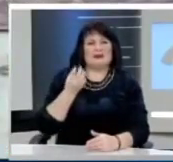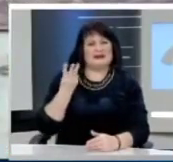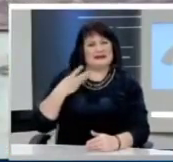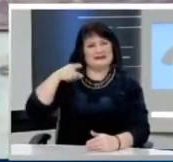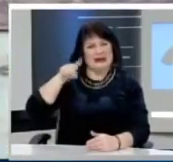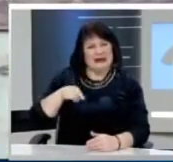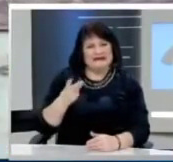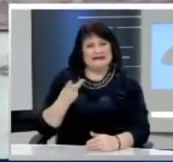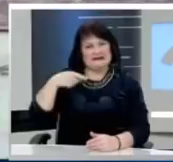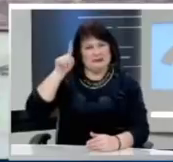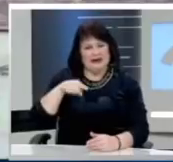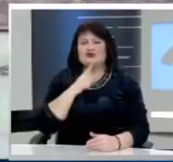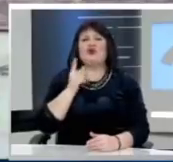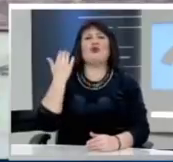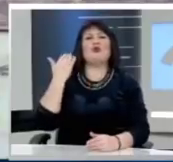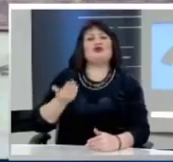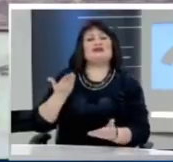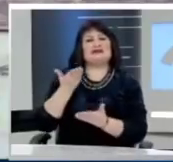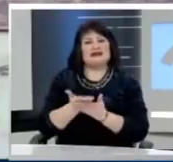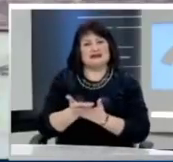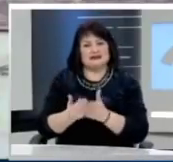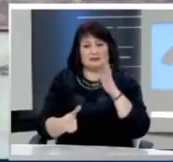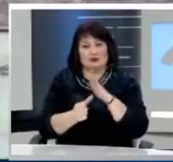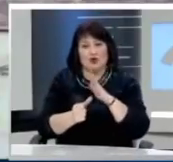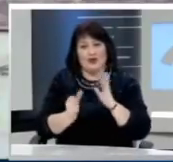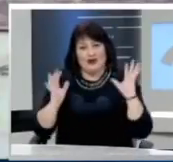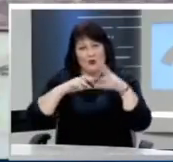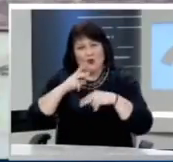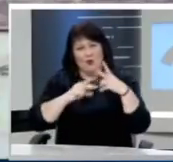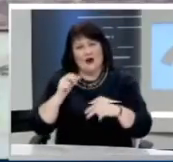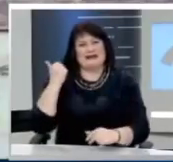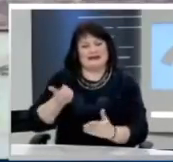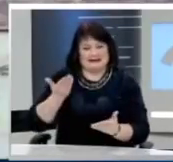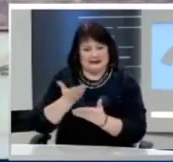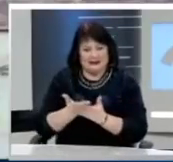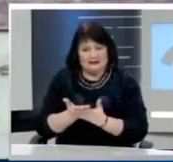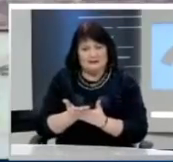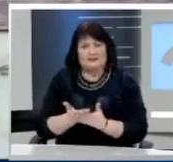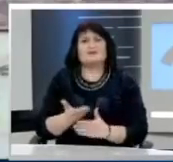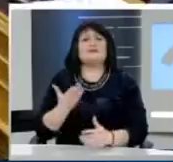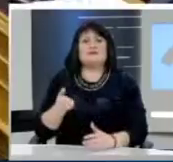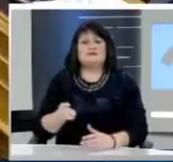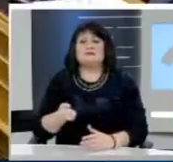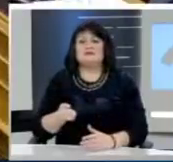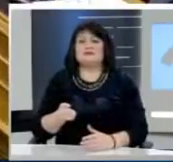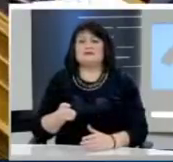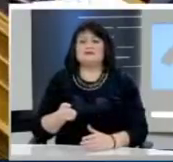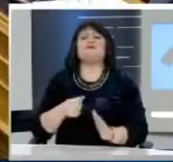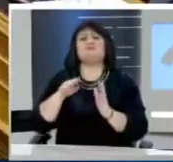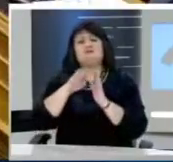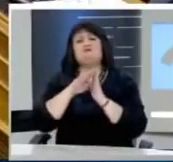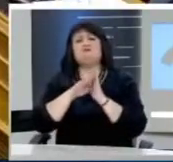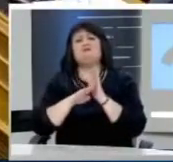υπενήσεστε ή σαν αυτή που ζητήσατε χθες την διάσκεψη των Προέδρων, θα υπήρχε μια προϋπόθεση